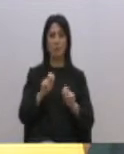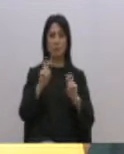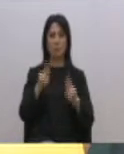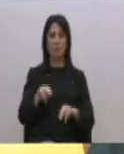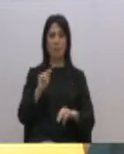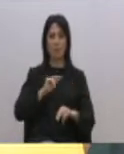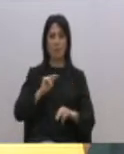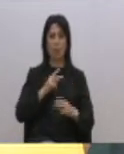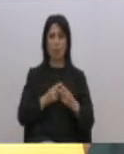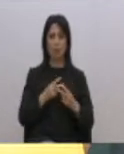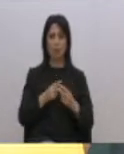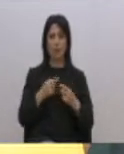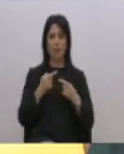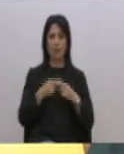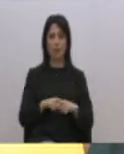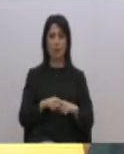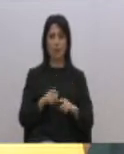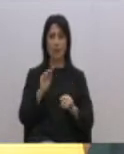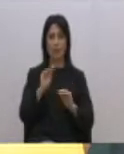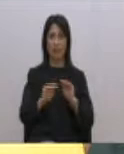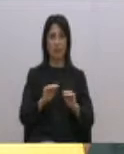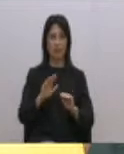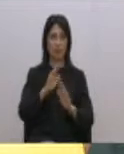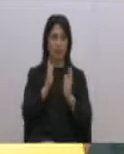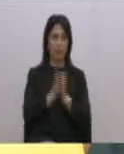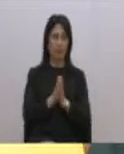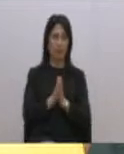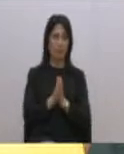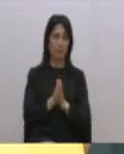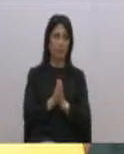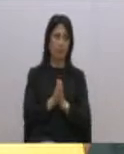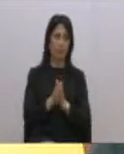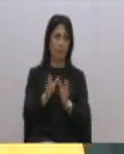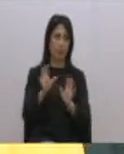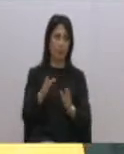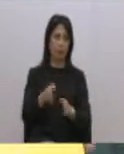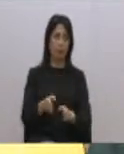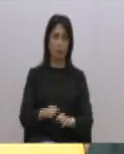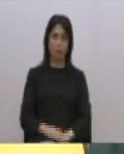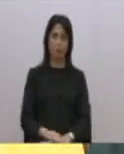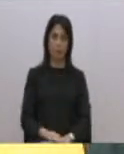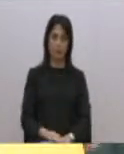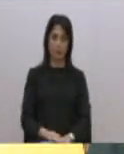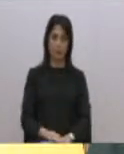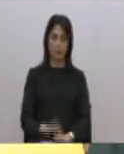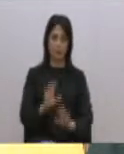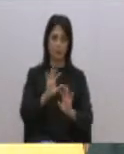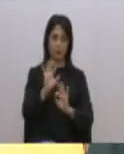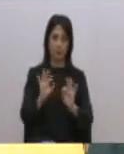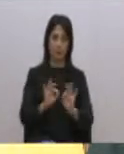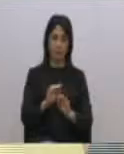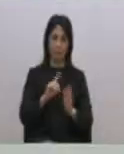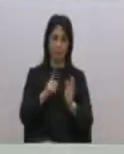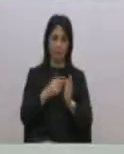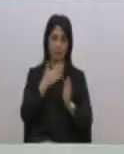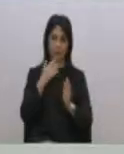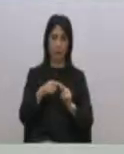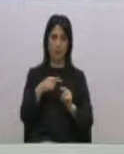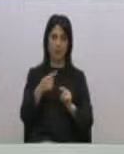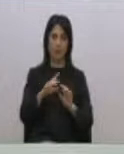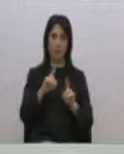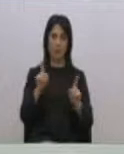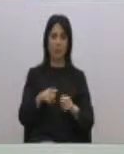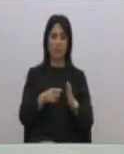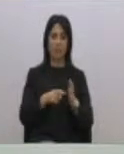სამსახურში ტექნიკურად აისახება ეს ყოველივე ხსენებულ კანონში. კანონ პროექტი არ არის. შემდეგი